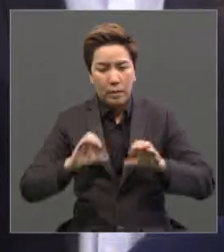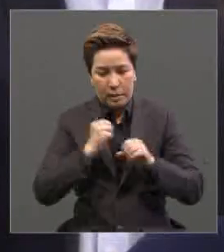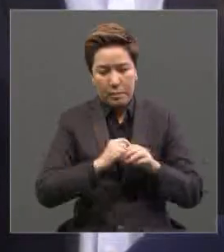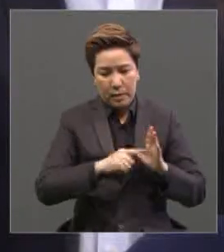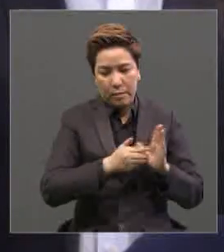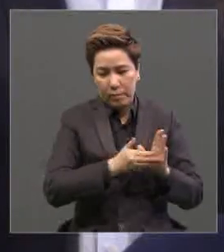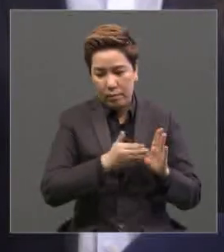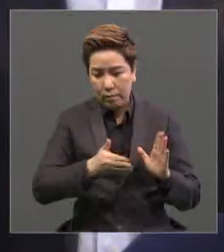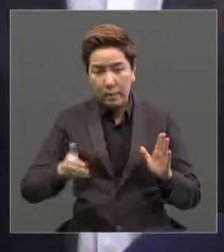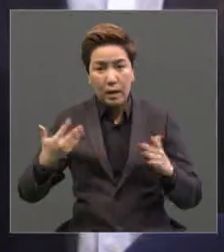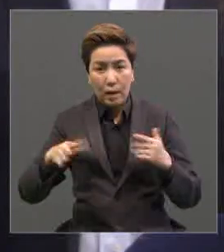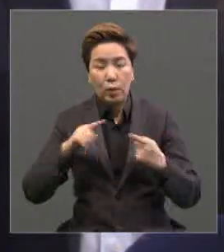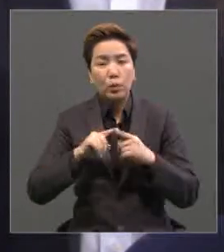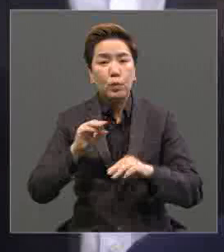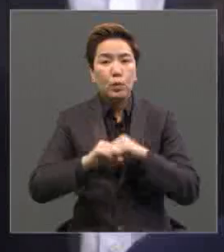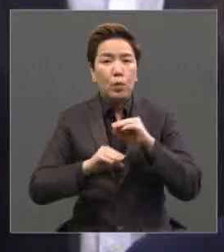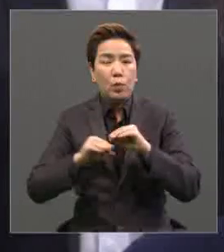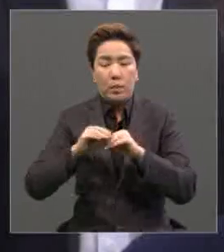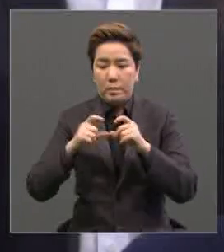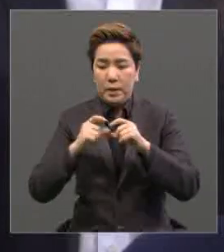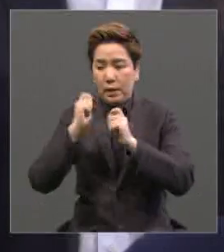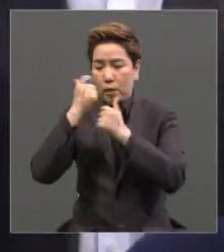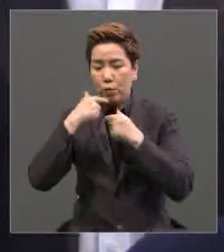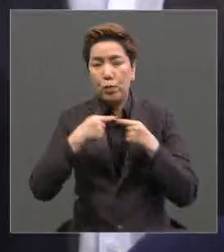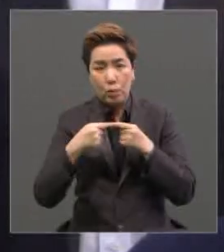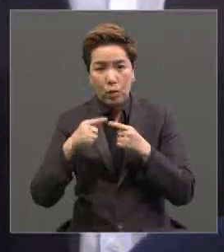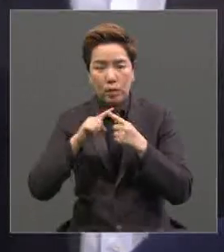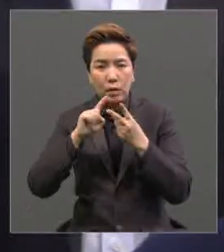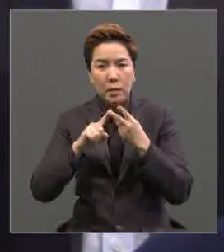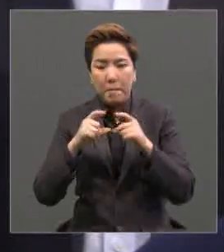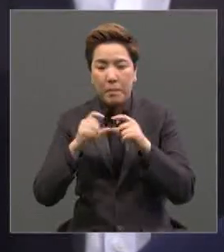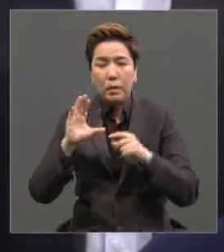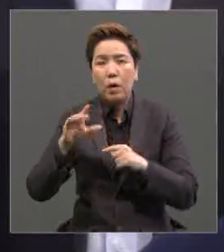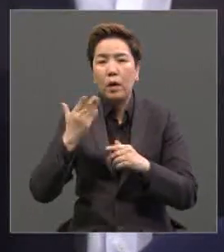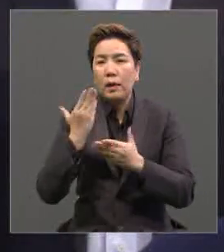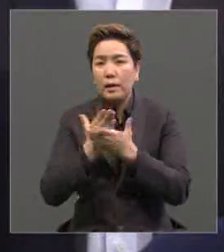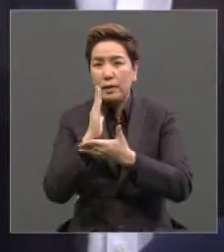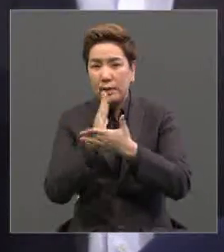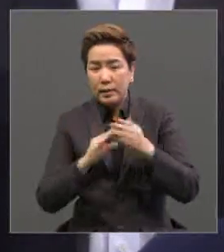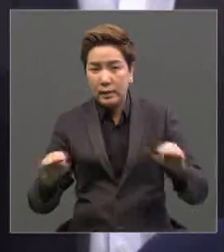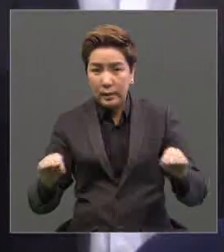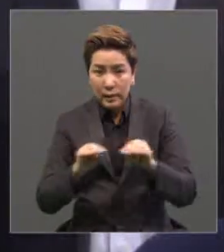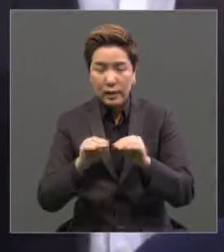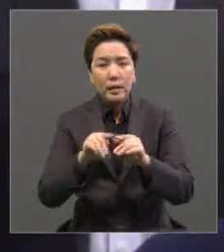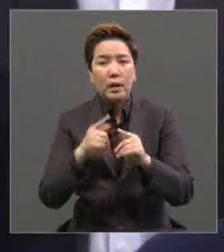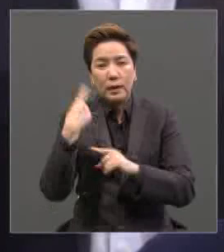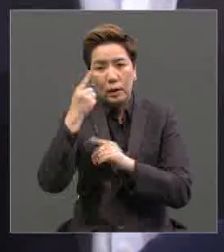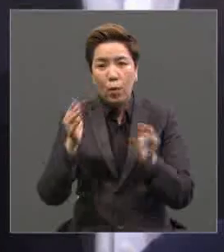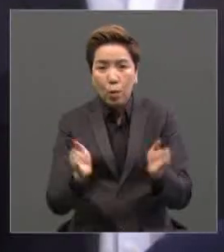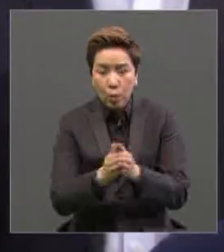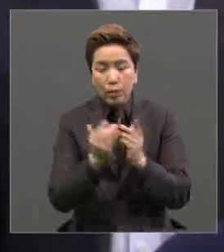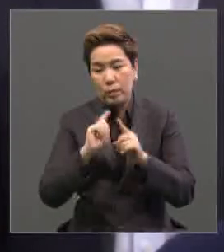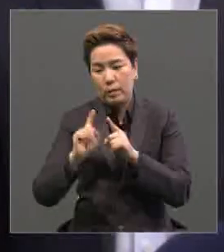แล้วนะคะไม่ว่าจะเป็นโครงการบัตรสวัสดิการแห่งรัฐหรือบัตรลุงตู่โครงการคนละครึ่งหรือโครงการเราเที่ยวด้ว